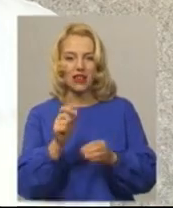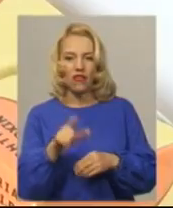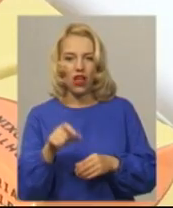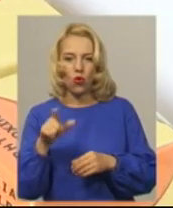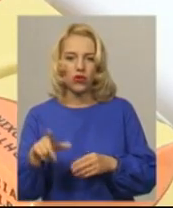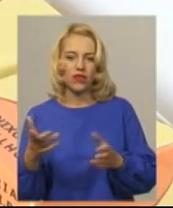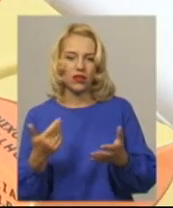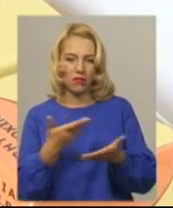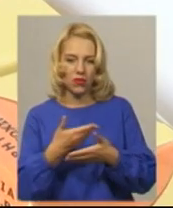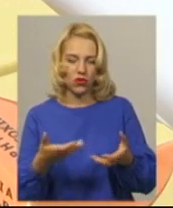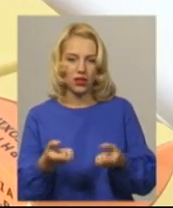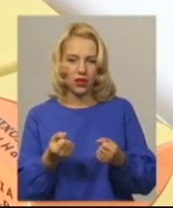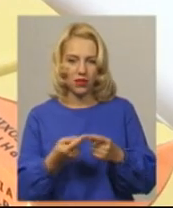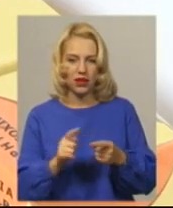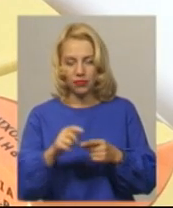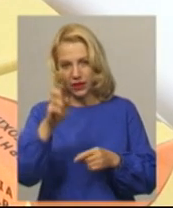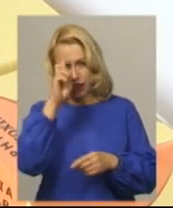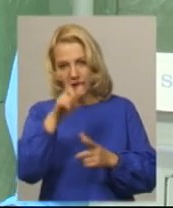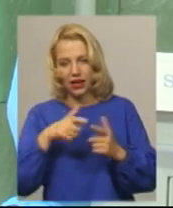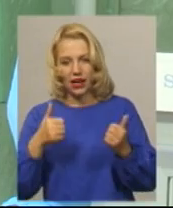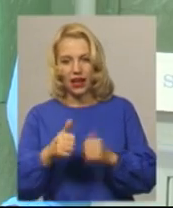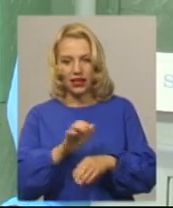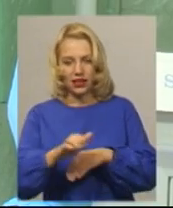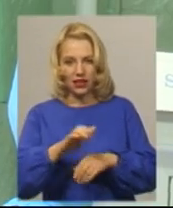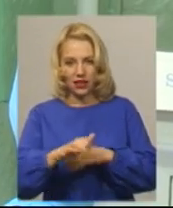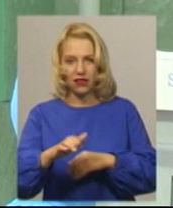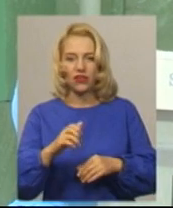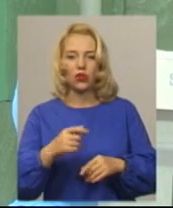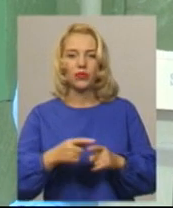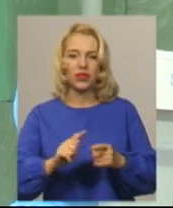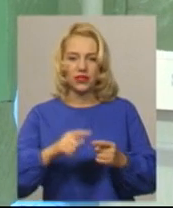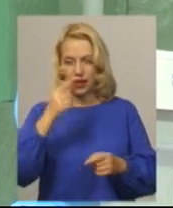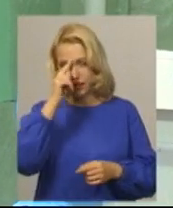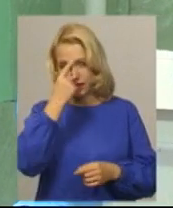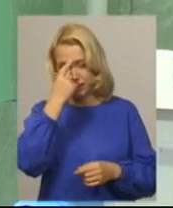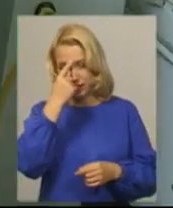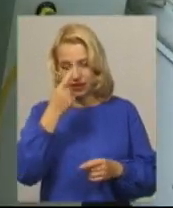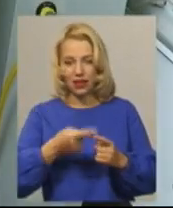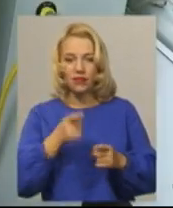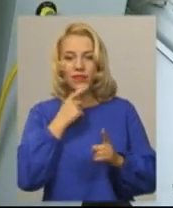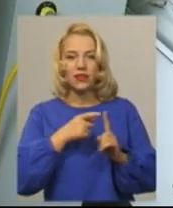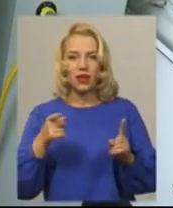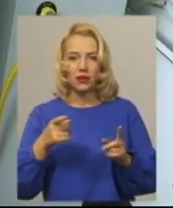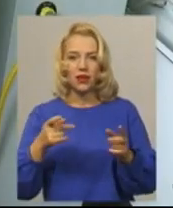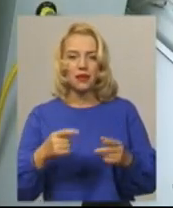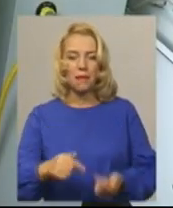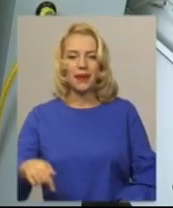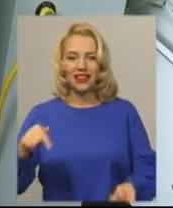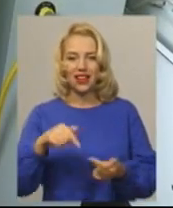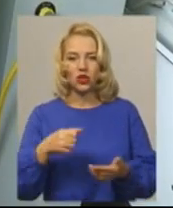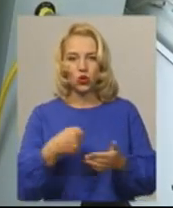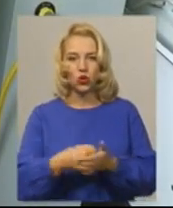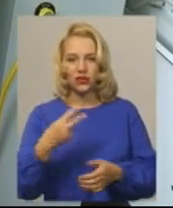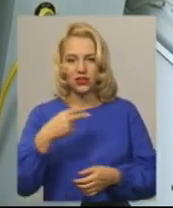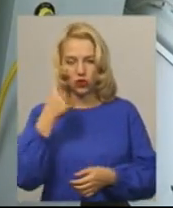отримали. Країна-виробник дифтерійного антитоксина – Індія. Термін придатності – до листопада 2020 року. Нінель